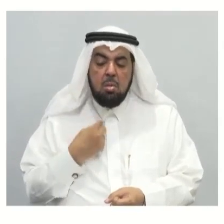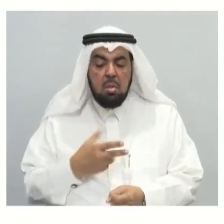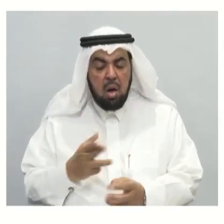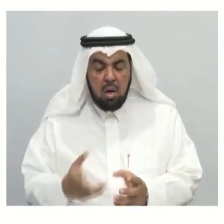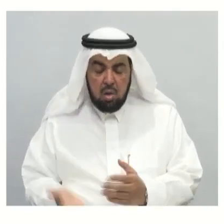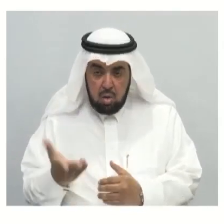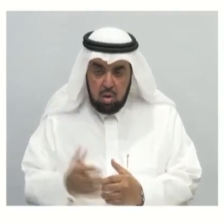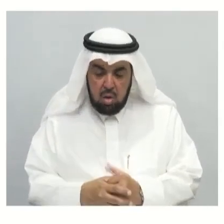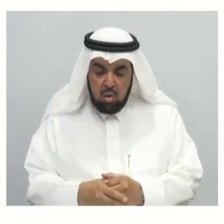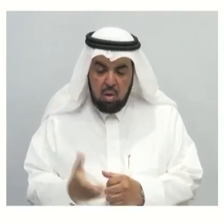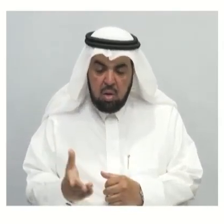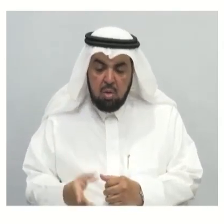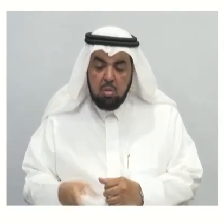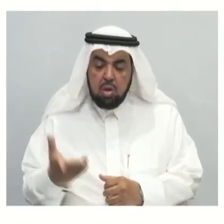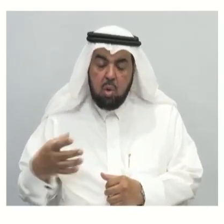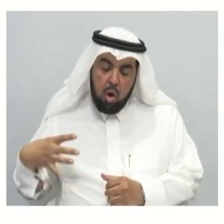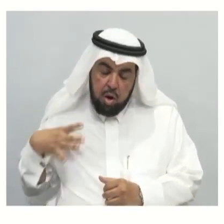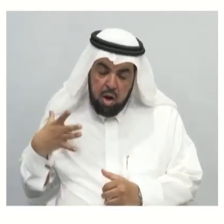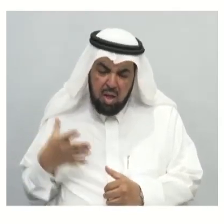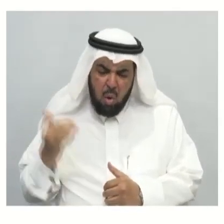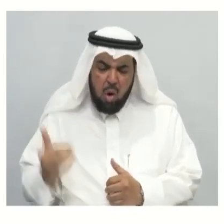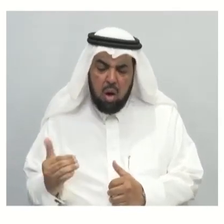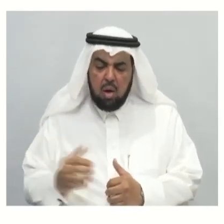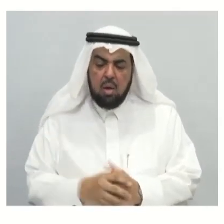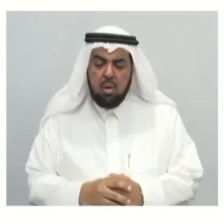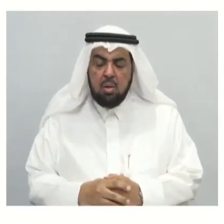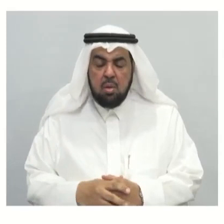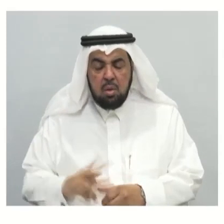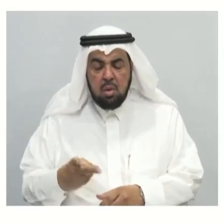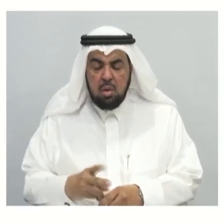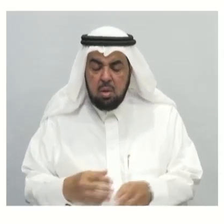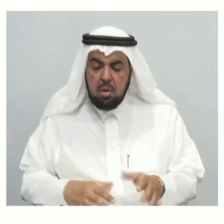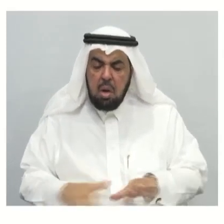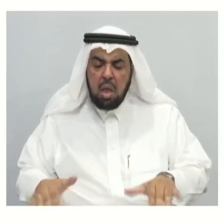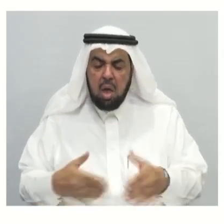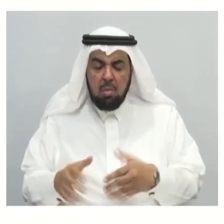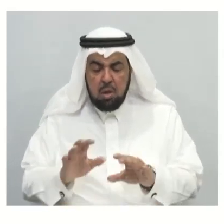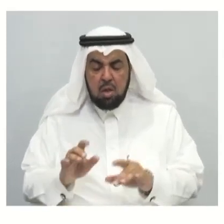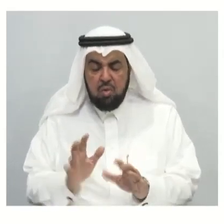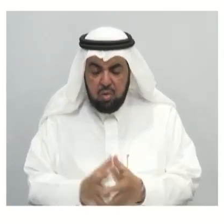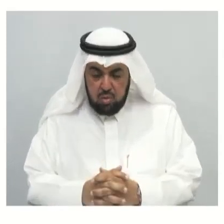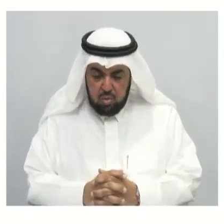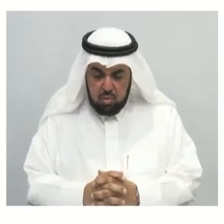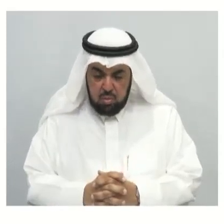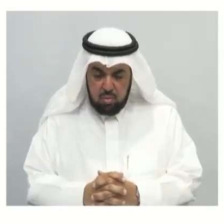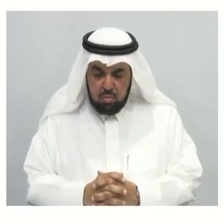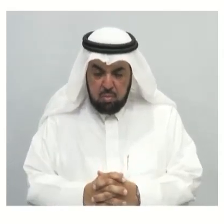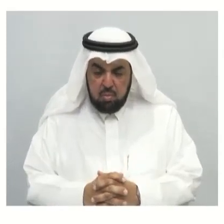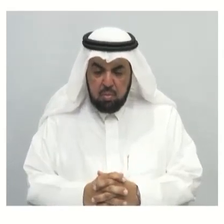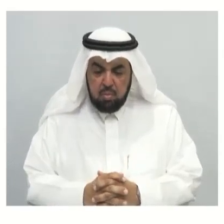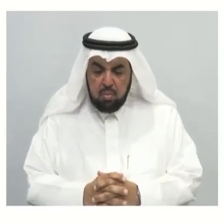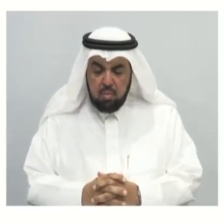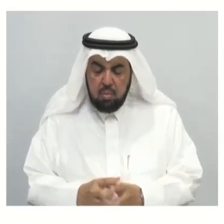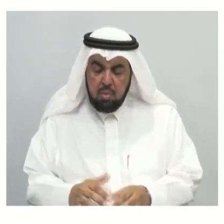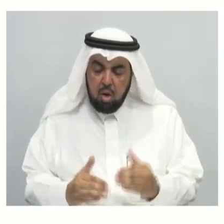يرقى الى مستوى رؤسائها او يقل عنه دون ان يغير ذلك من طبيعه المجلس اذا المستوى